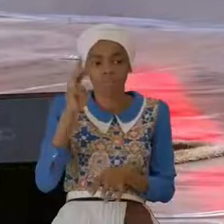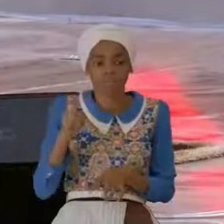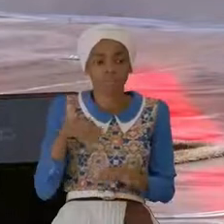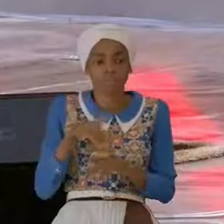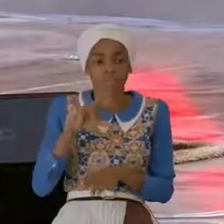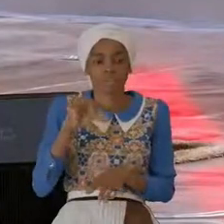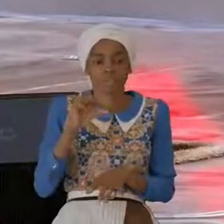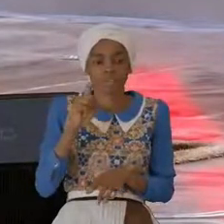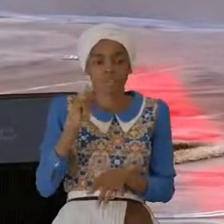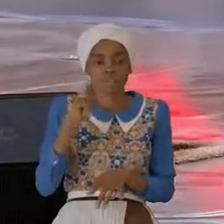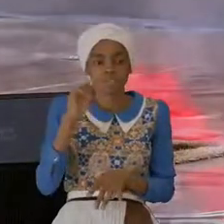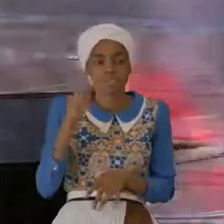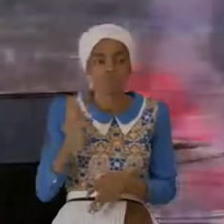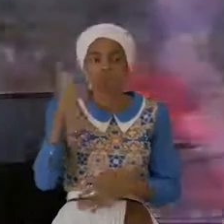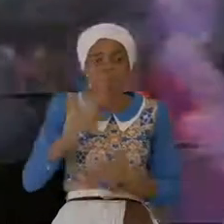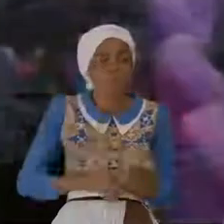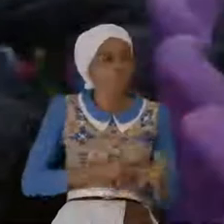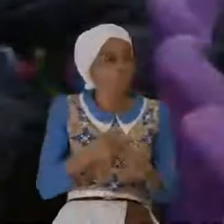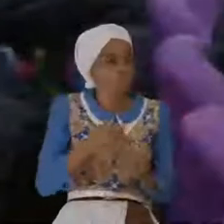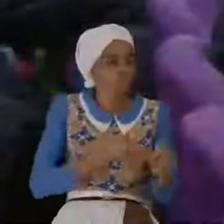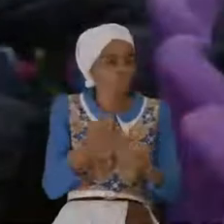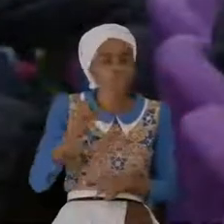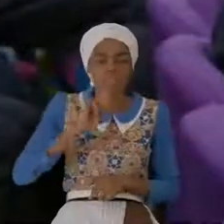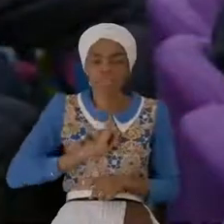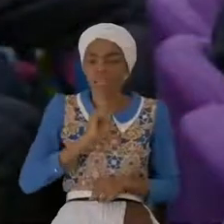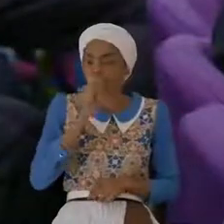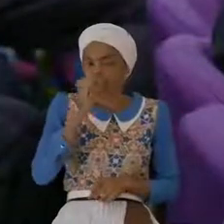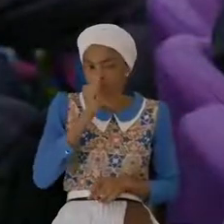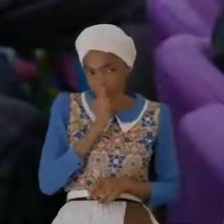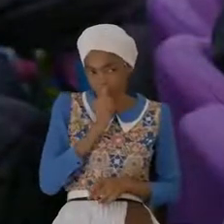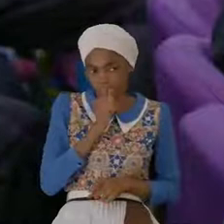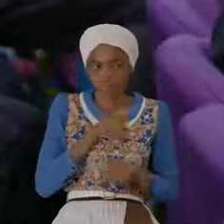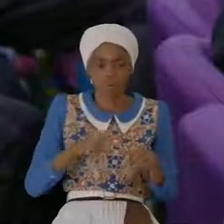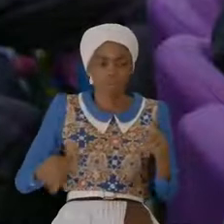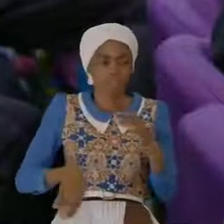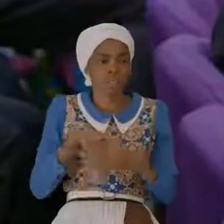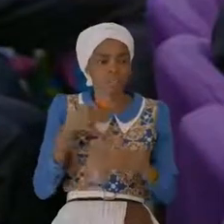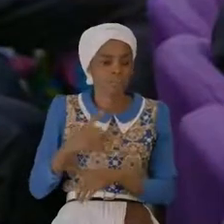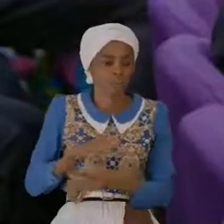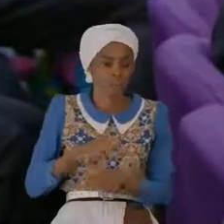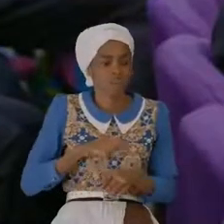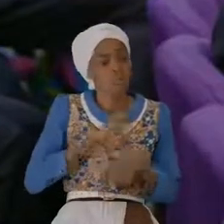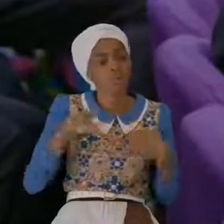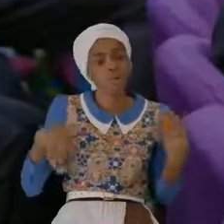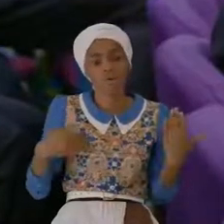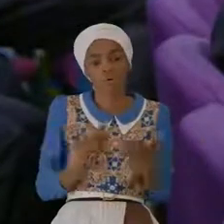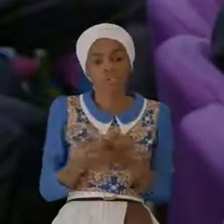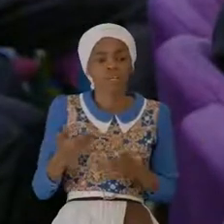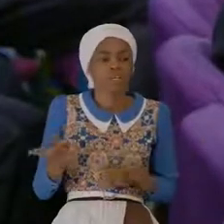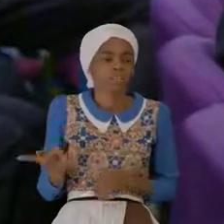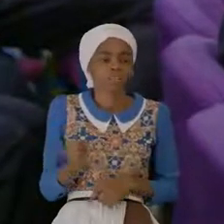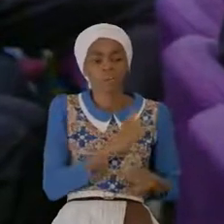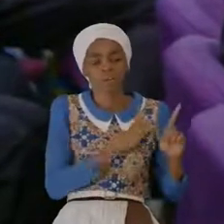pas été exposé à Antioche, à Icône, à Lystre? Quelles persécutions n'ai-je pas supportées? Et